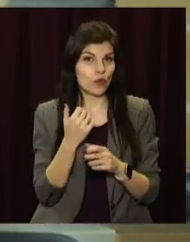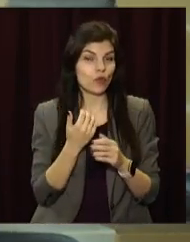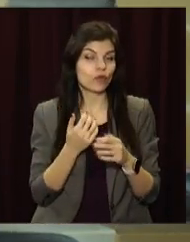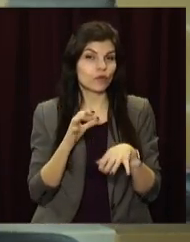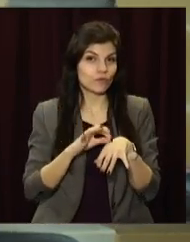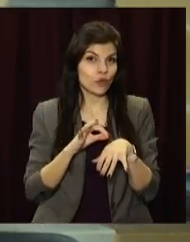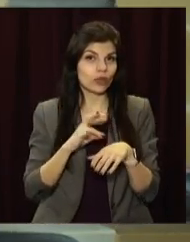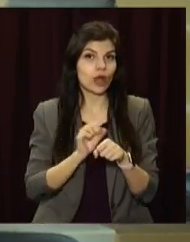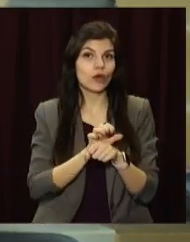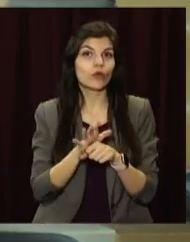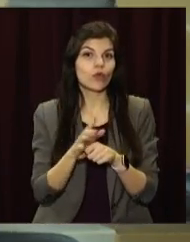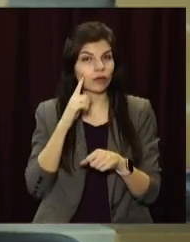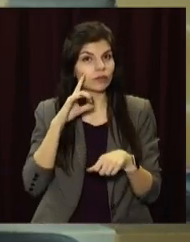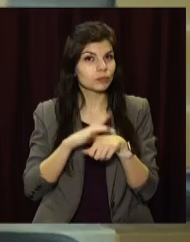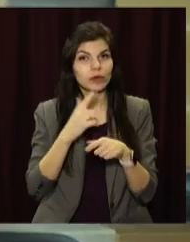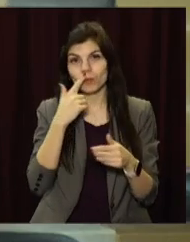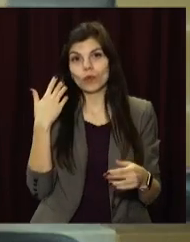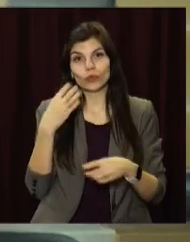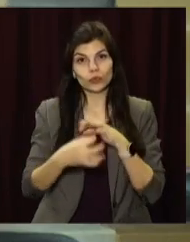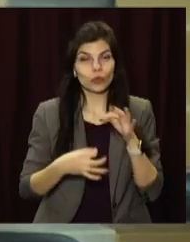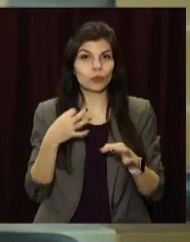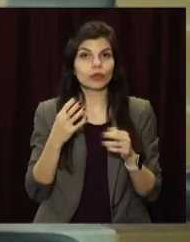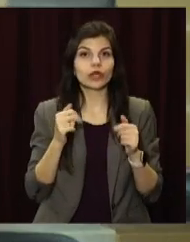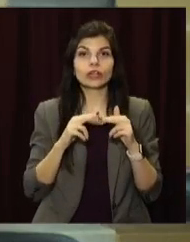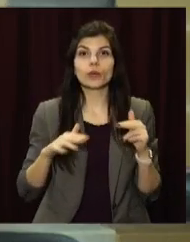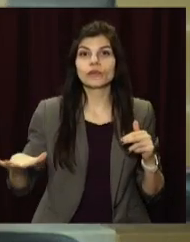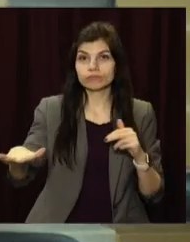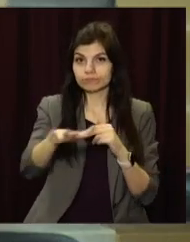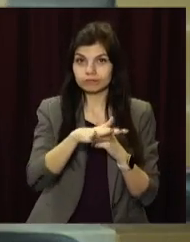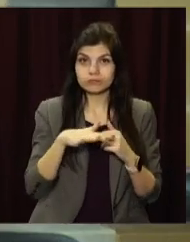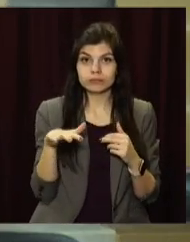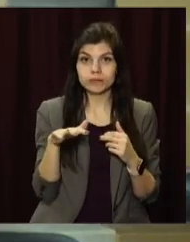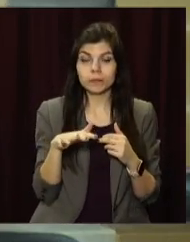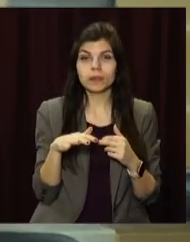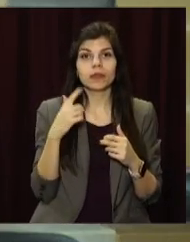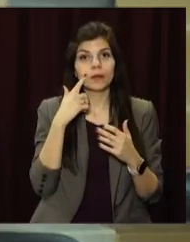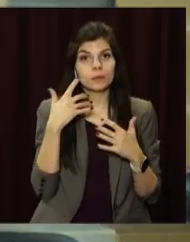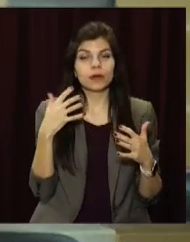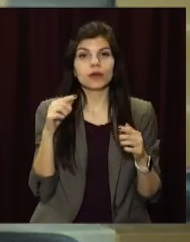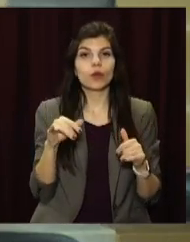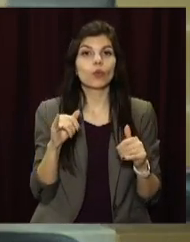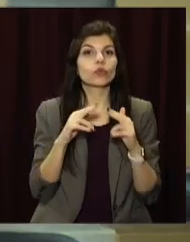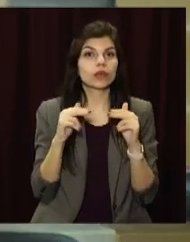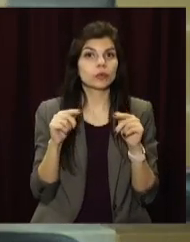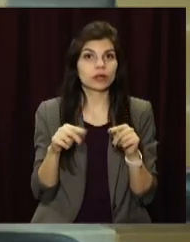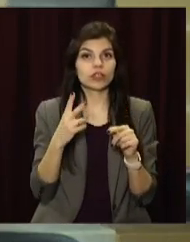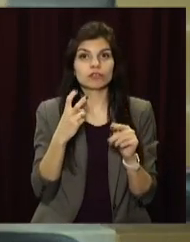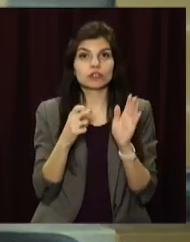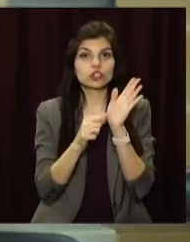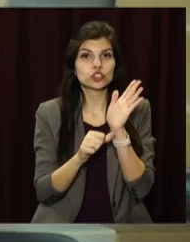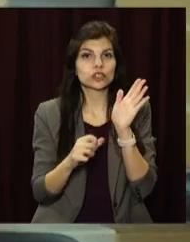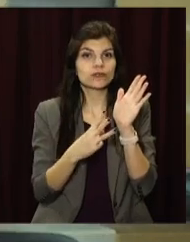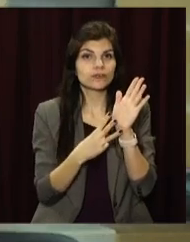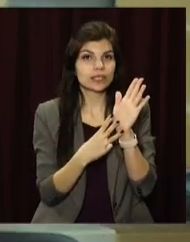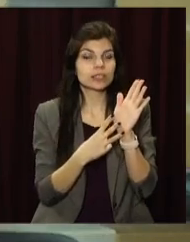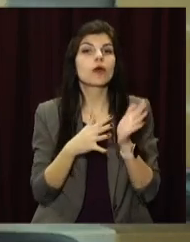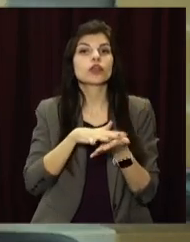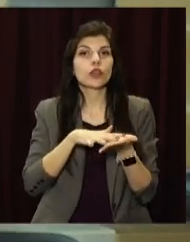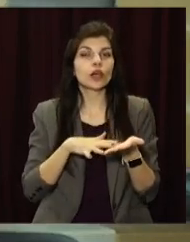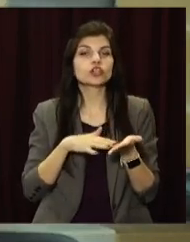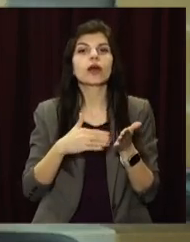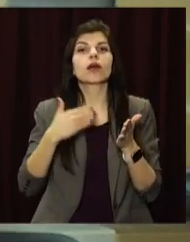Вітаю на відкритому, як завжди, у цій порі новини. У студії для вас працюють Руслана Козирядська та сурдоперекладачка Юліана Пуговкіна. І